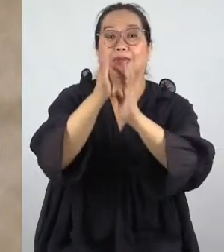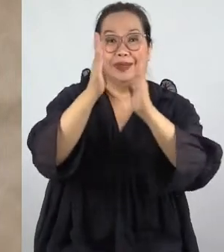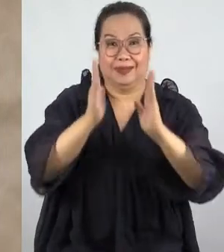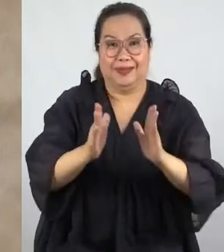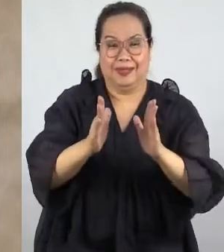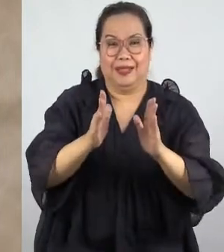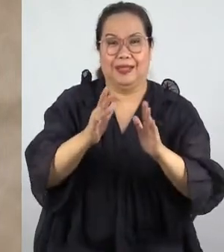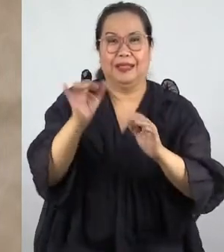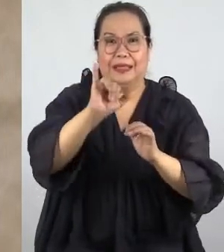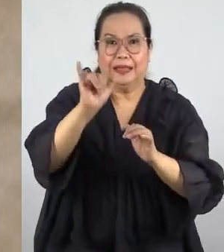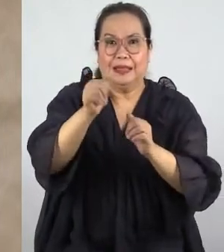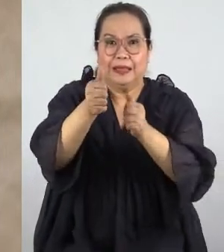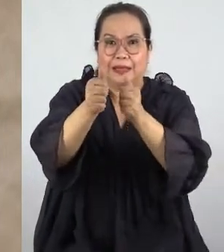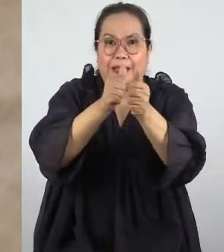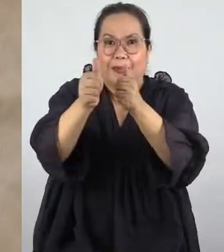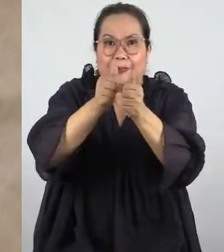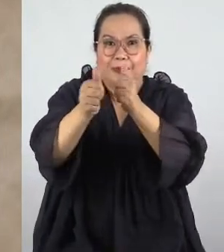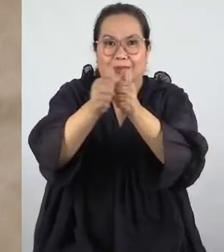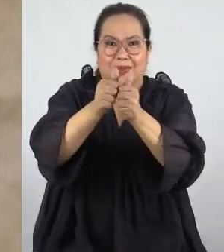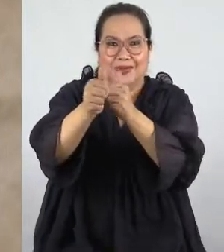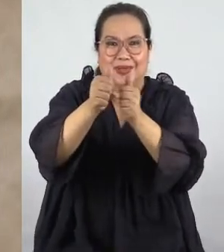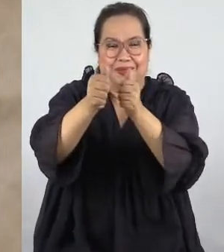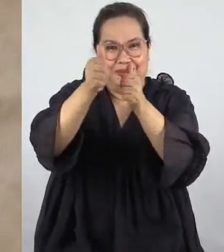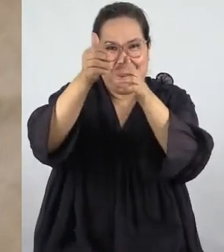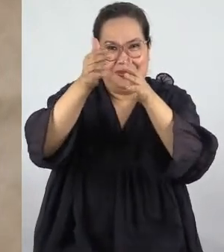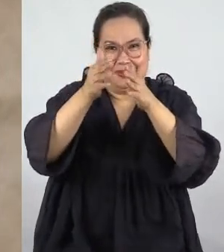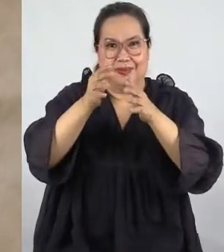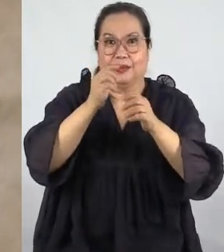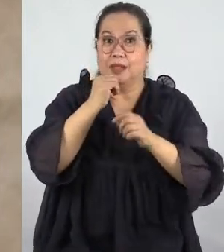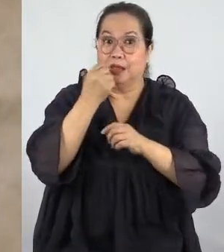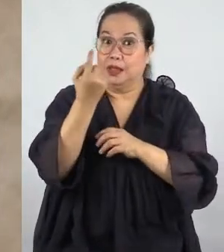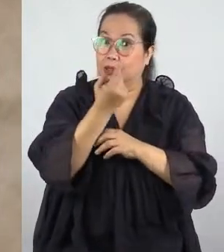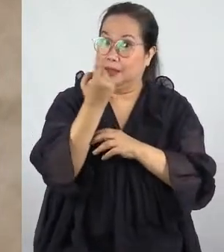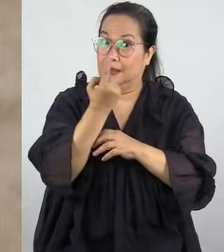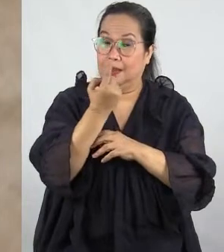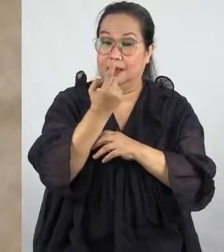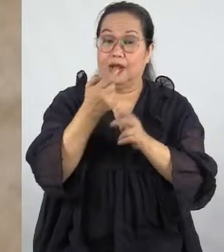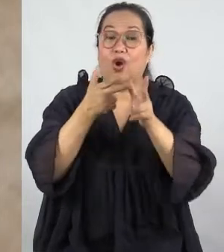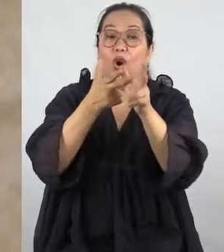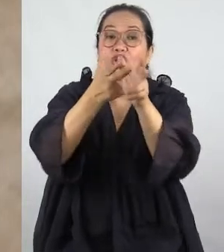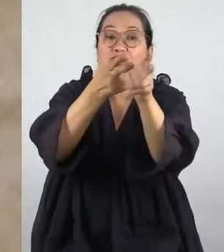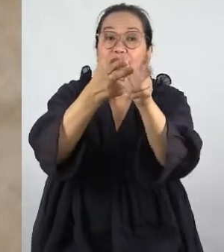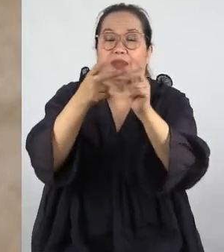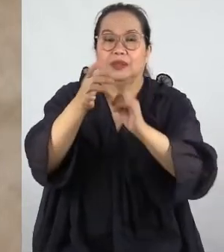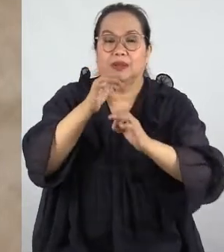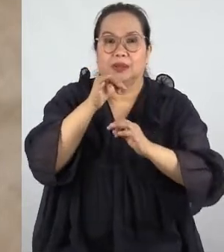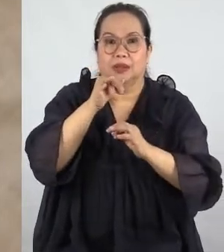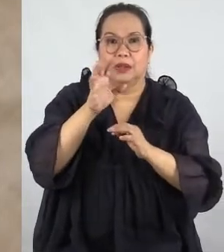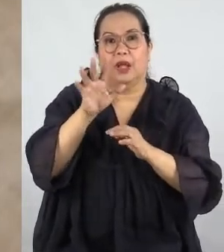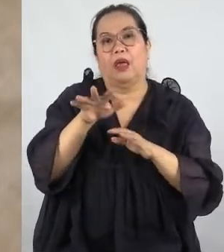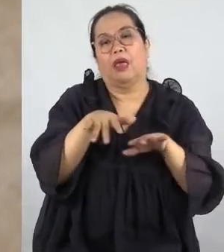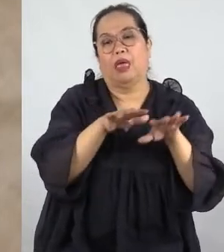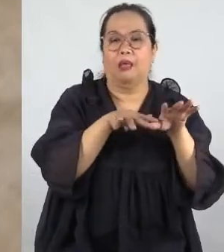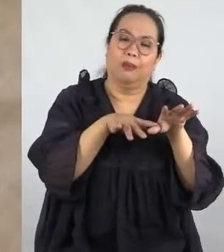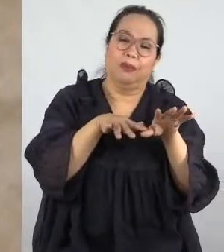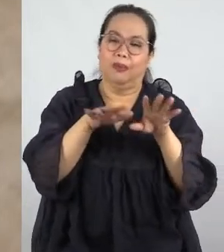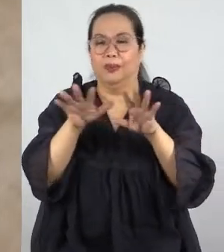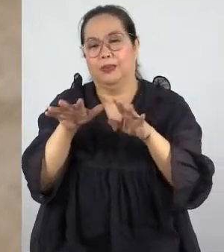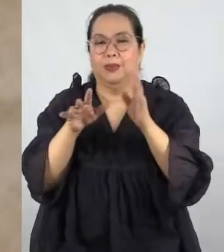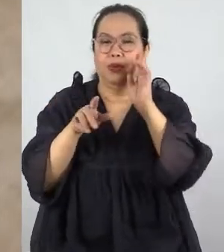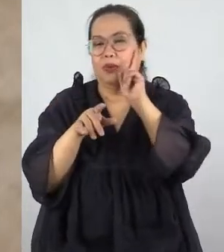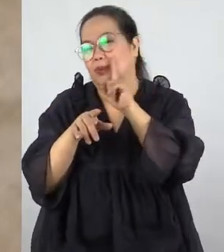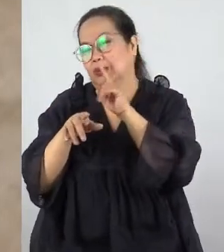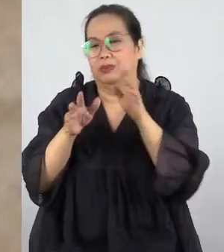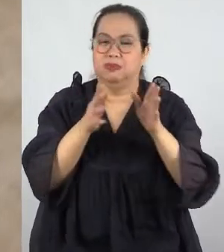isang pakikipagpaligsahan. Hindi po ito padaloy-daloy lang sa agos ng